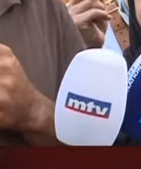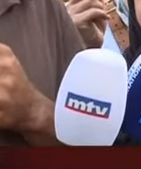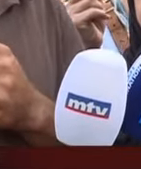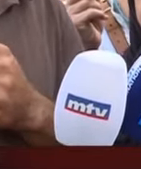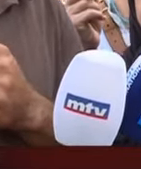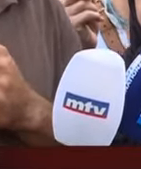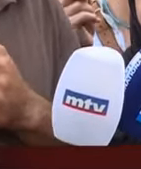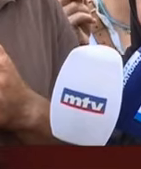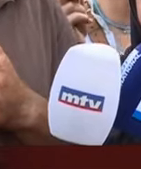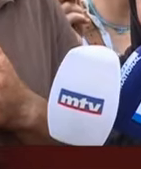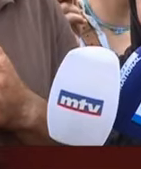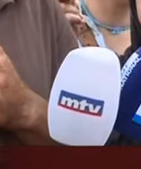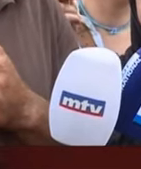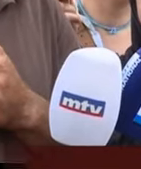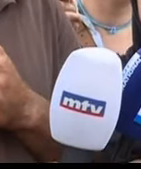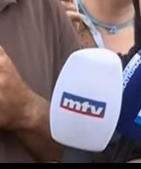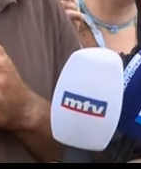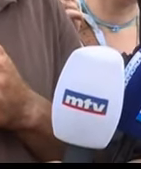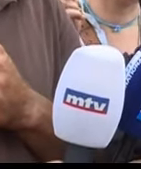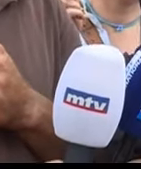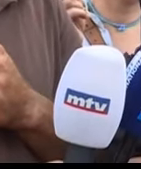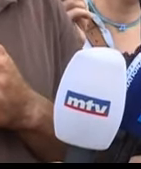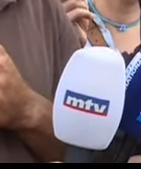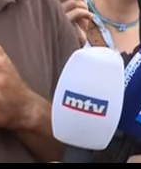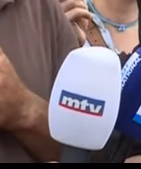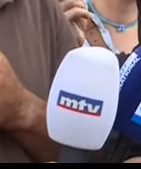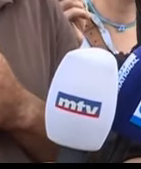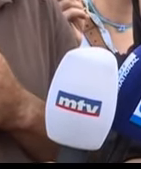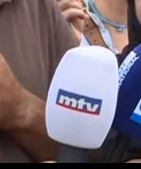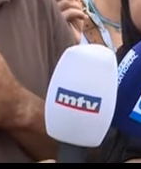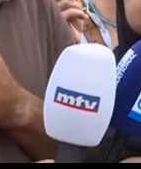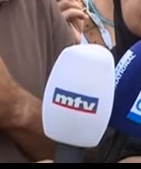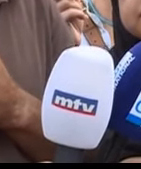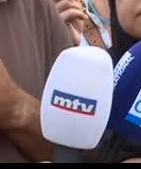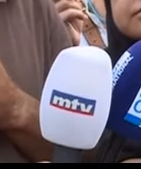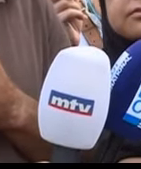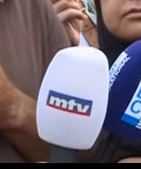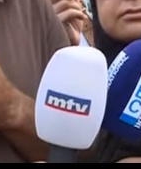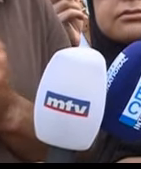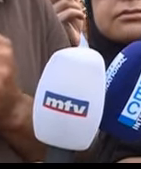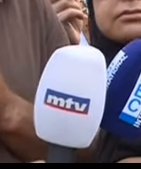أمر مرفوض رفضا قاطعا منا كأولياء دم.